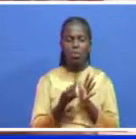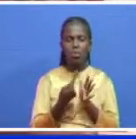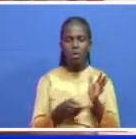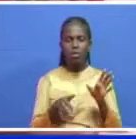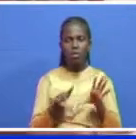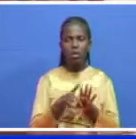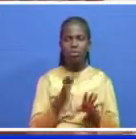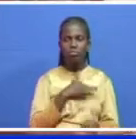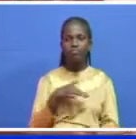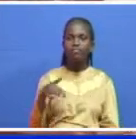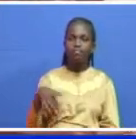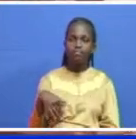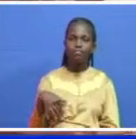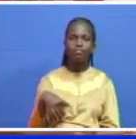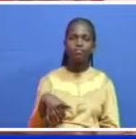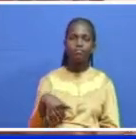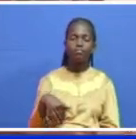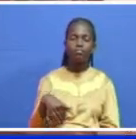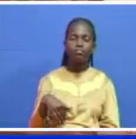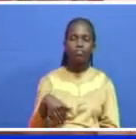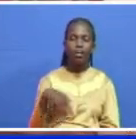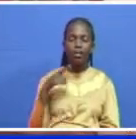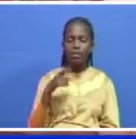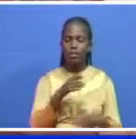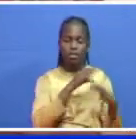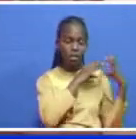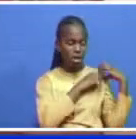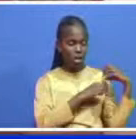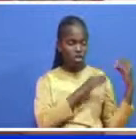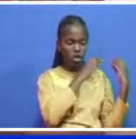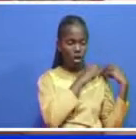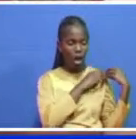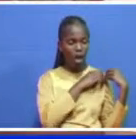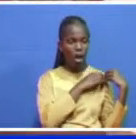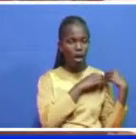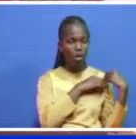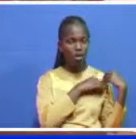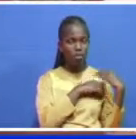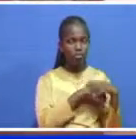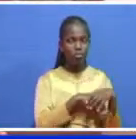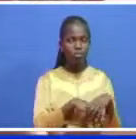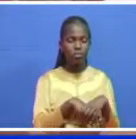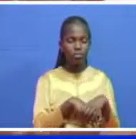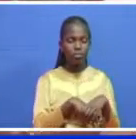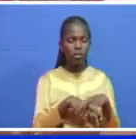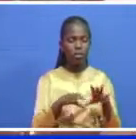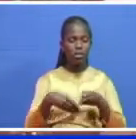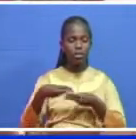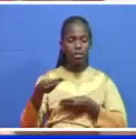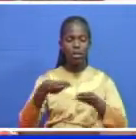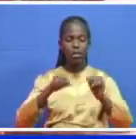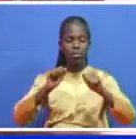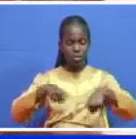dini. Huo ni utamaduni na tunaweza kuuza. Maana yule